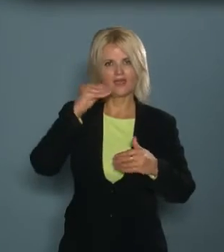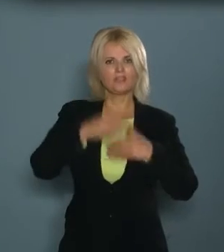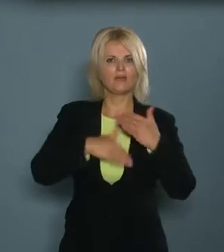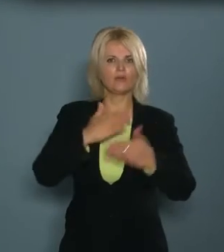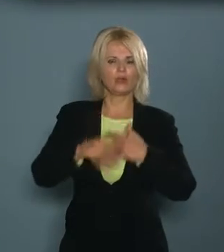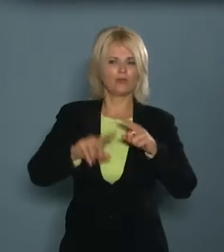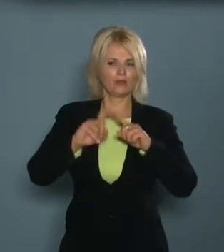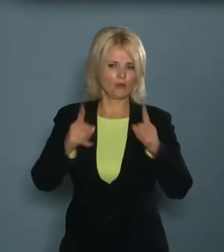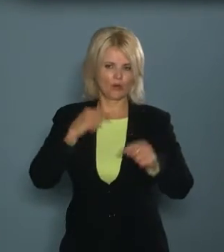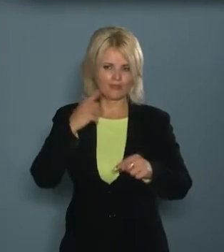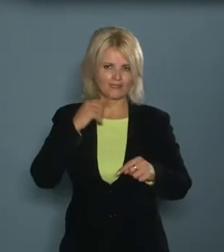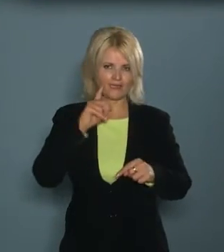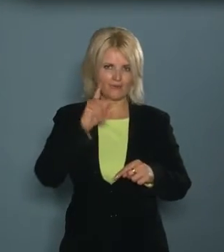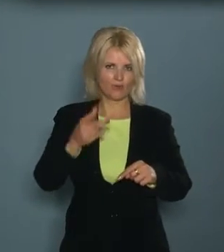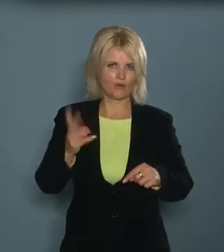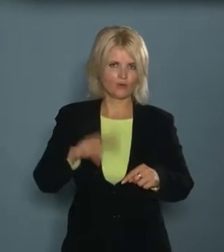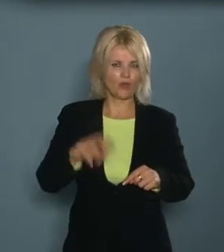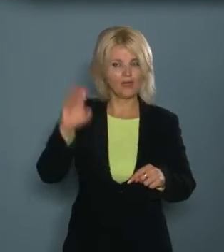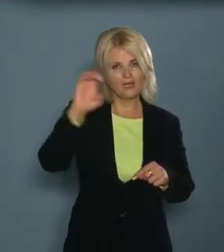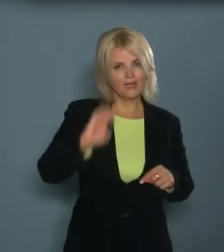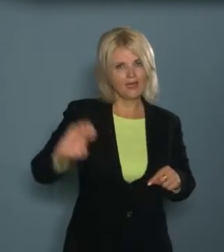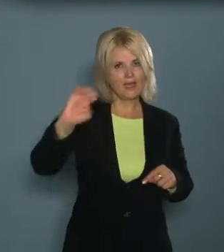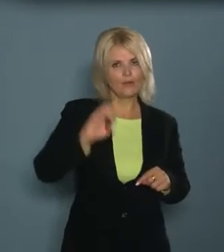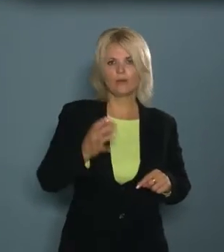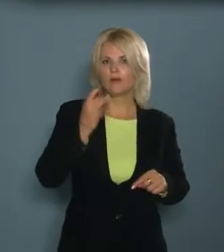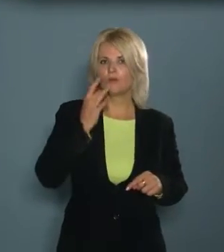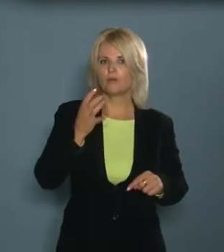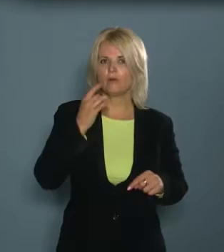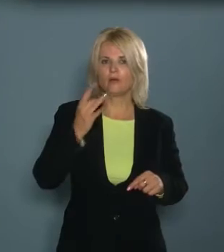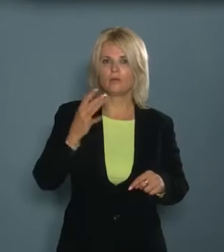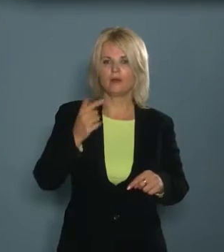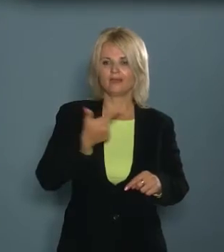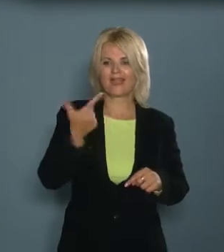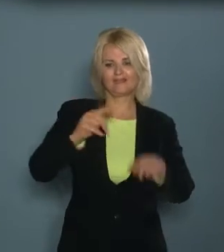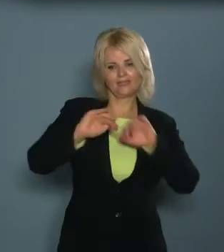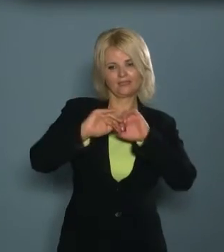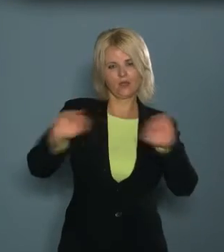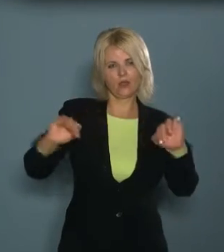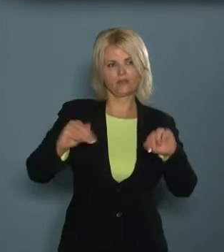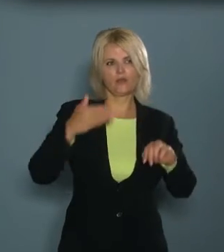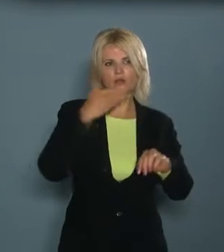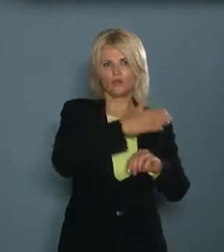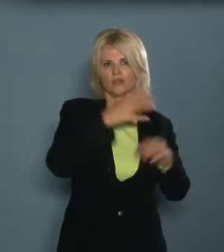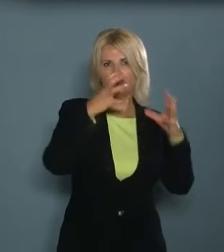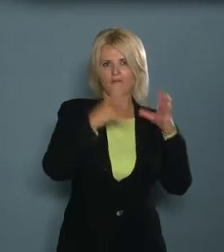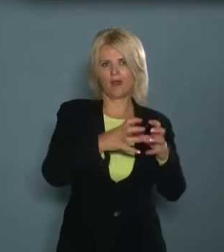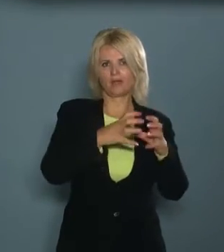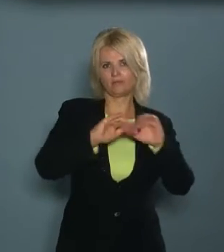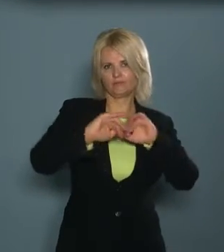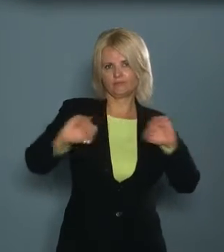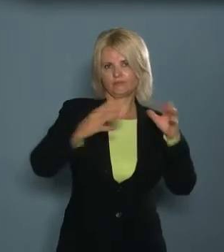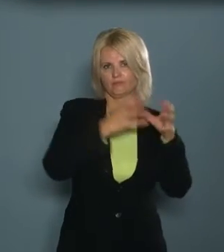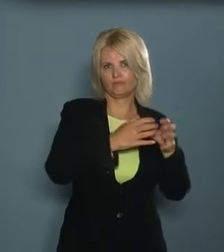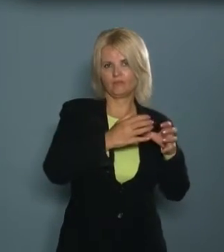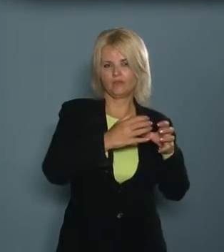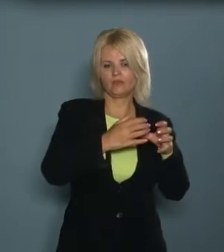erről külön szót fogok ejteni, hogy Európa egyre inkább ketté szakad, és a nyugati fele jelen